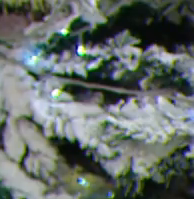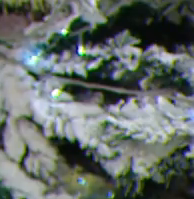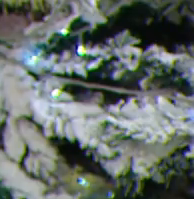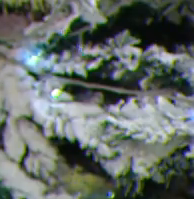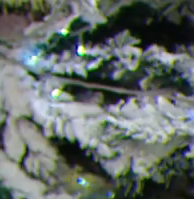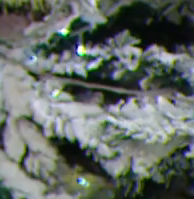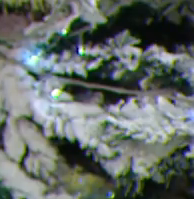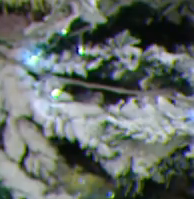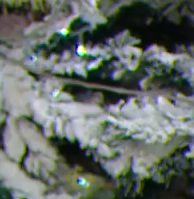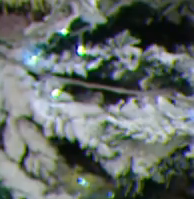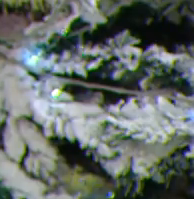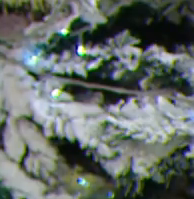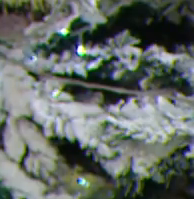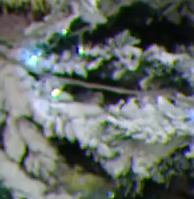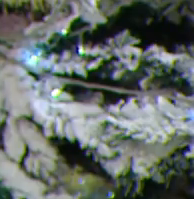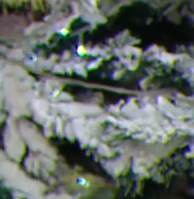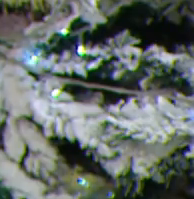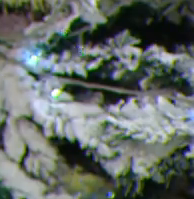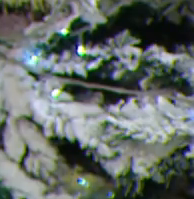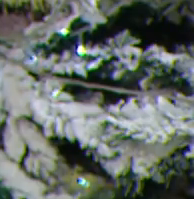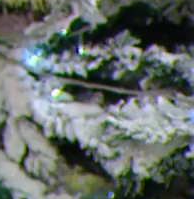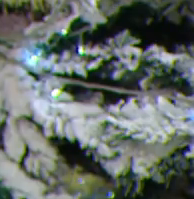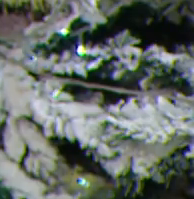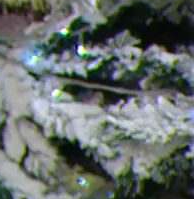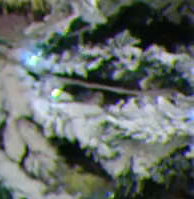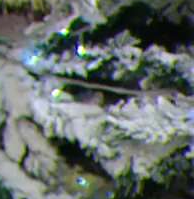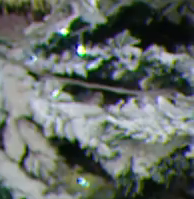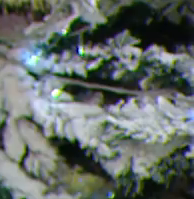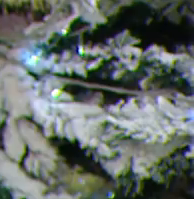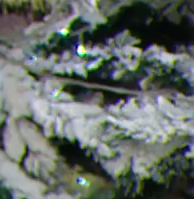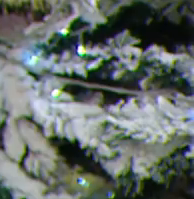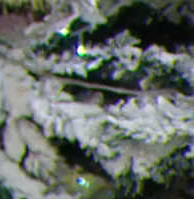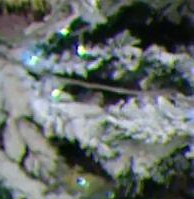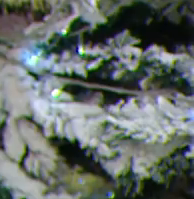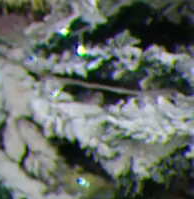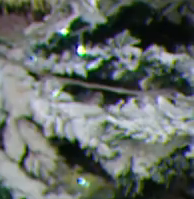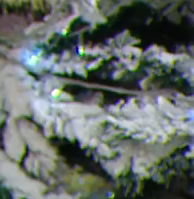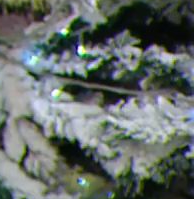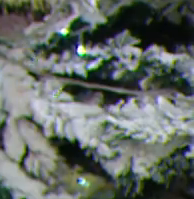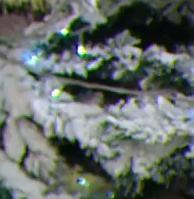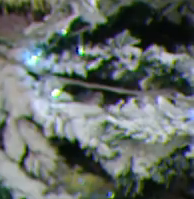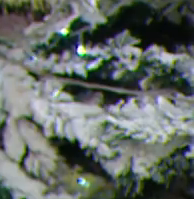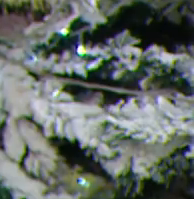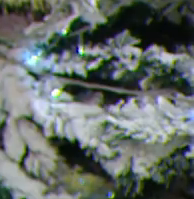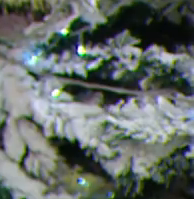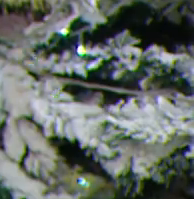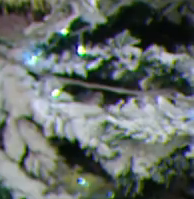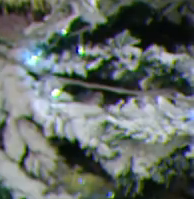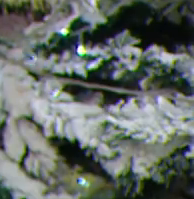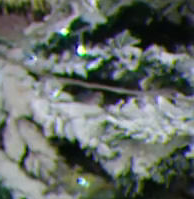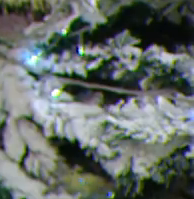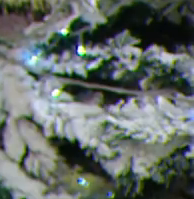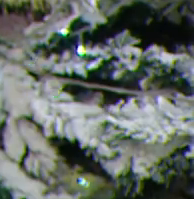საუბრობთ ადამიანის ცხოვრების წესზე, მაშინ უამრავი ფაქტორია, რომელიც საბოლოო ჯამში ადამიანის ჯანმრთელობას განსაზღვრავს და დღევანდელი